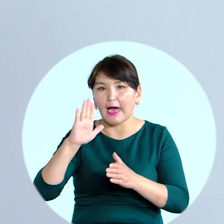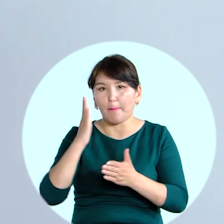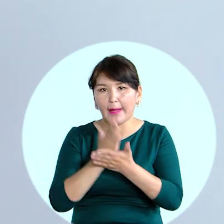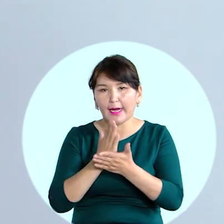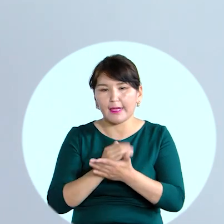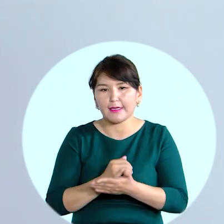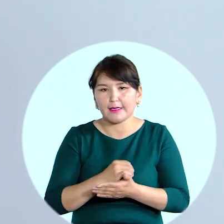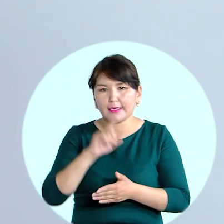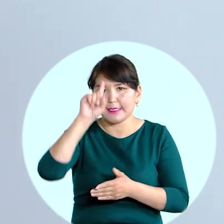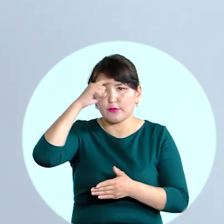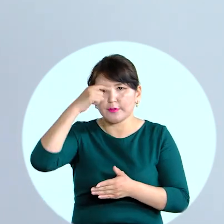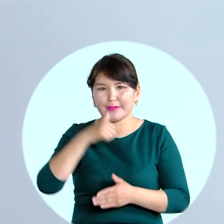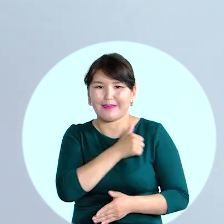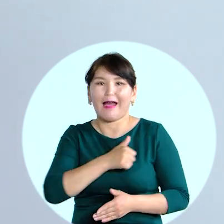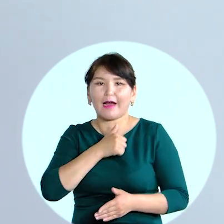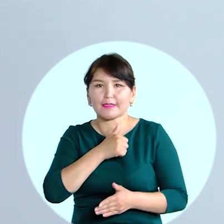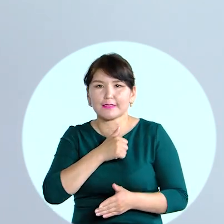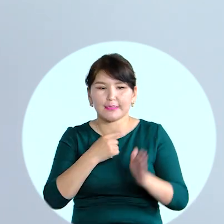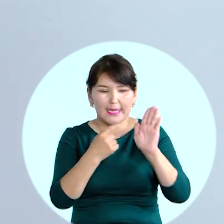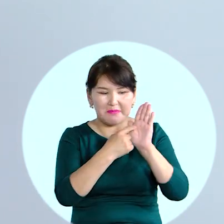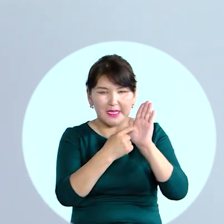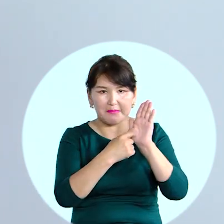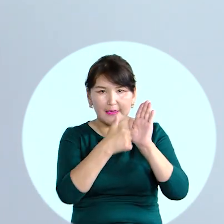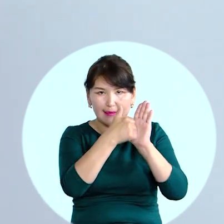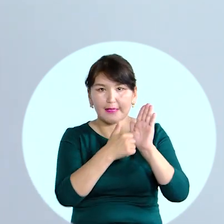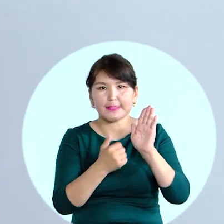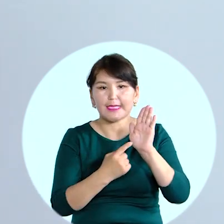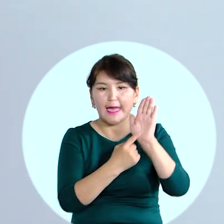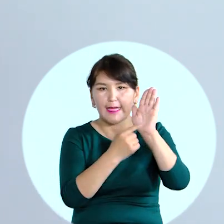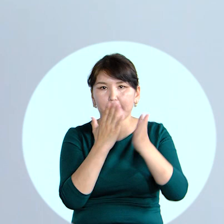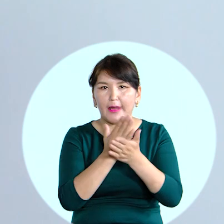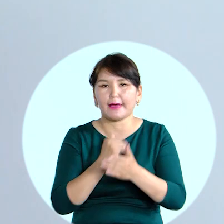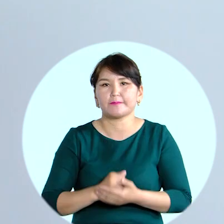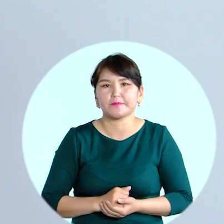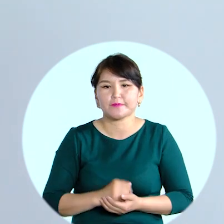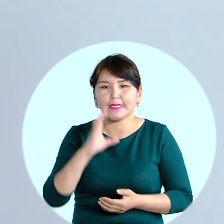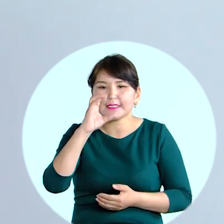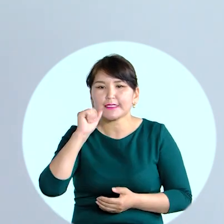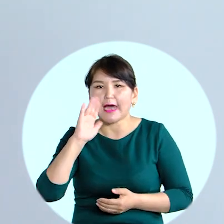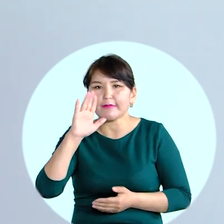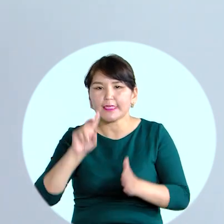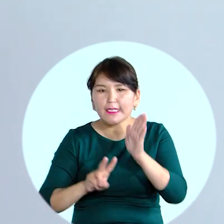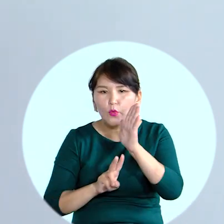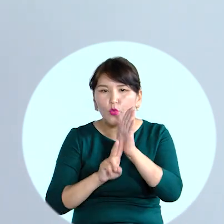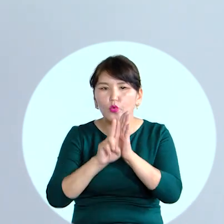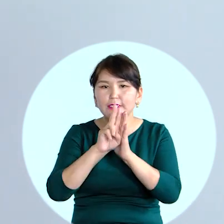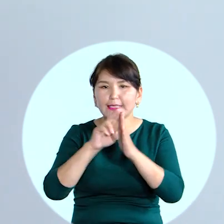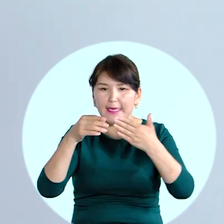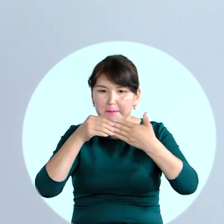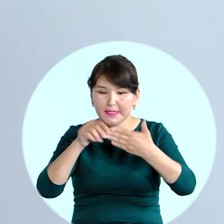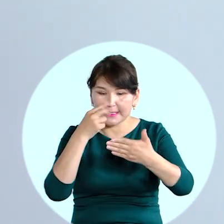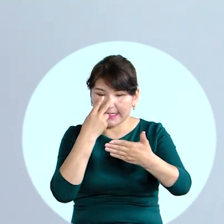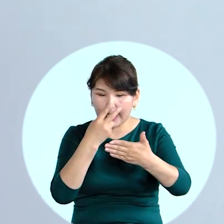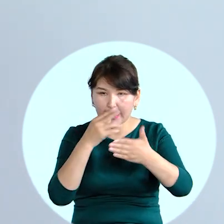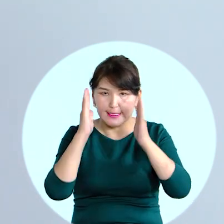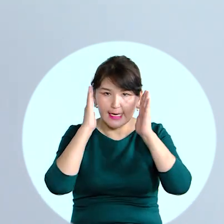болохоор бас эрүүл ахуйн шаардлагатай тэмдэглэгээтэй, барин бичгтэй байгаа. Тэгэхээр савны гарал үүслийн бичиг гэдгийг та нар эхлээд сайн